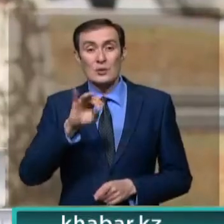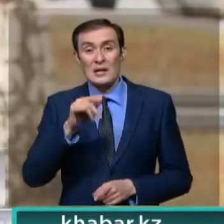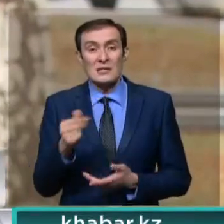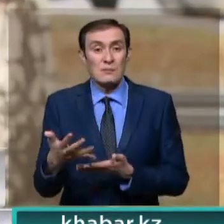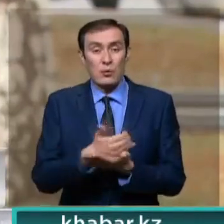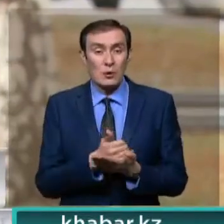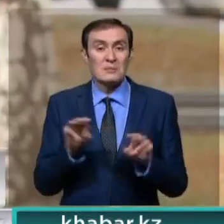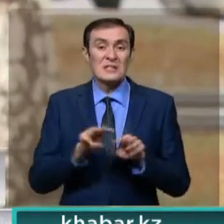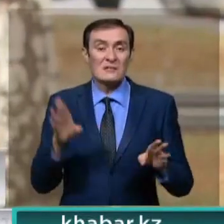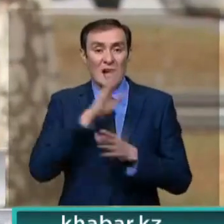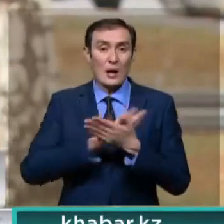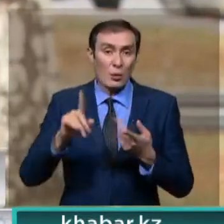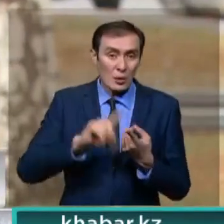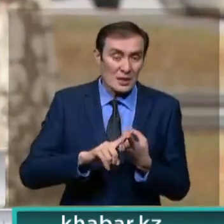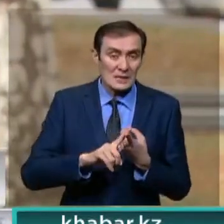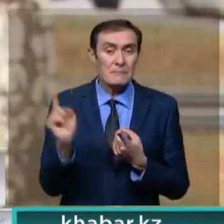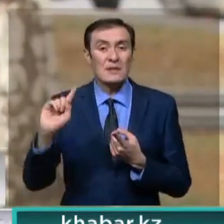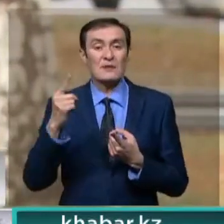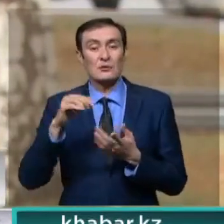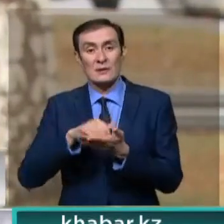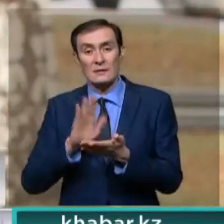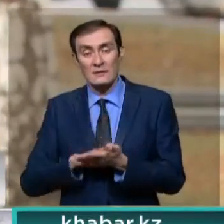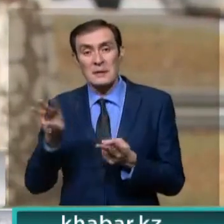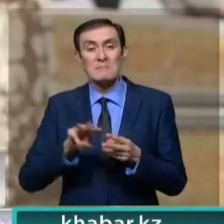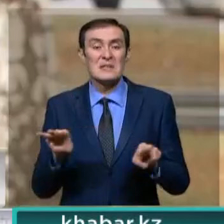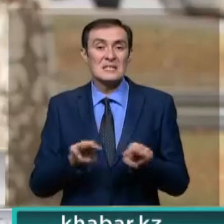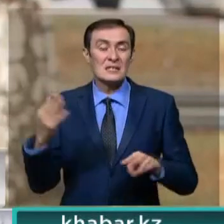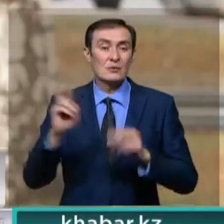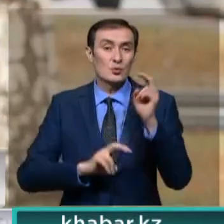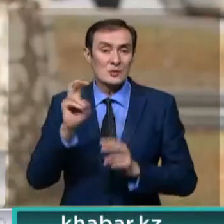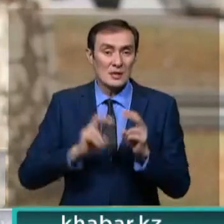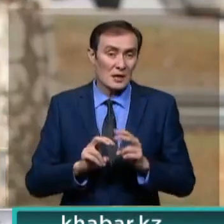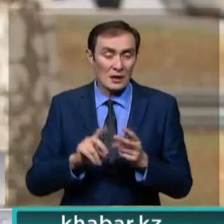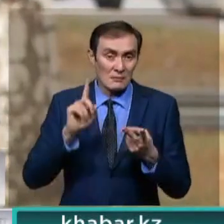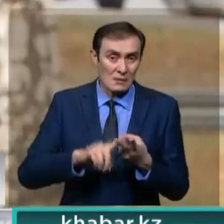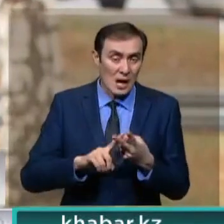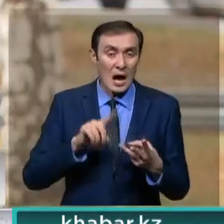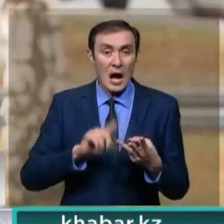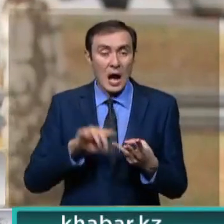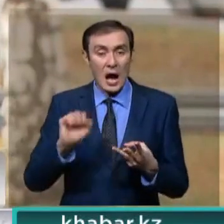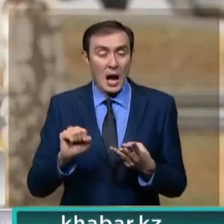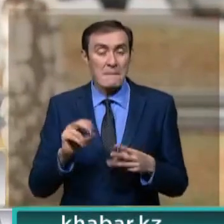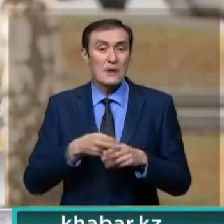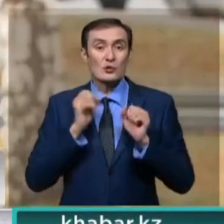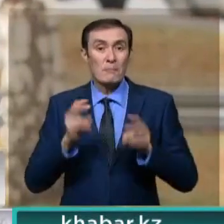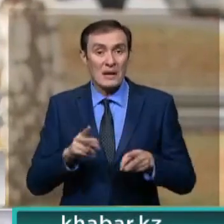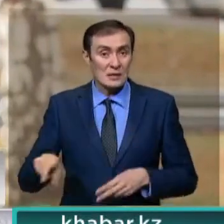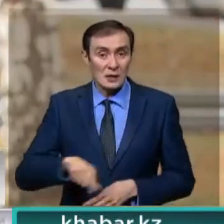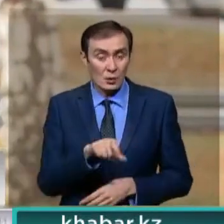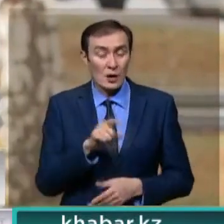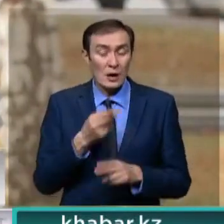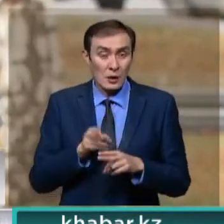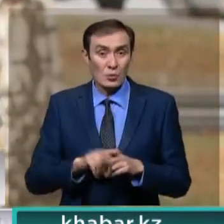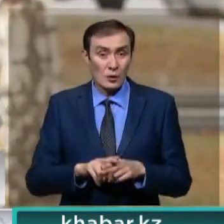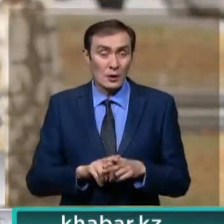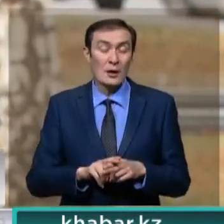Министерство экологии, у нас за первичную регистрацию авто отвечает Министерство индустрии и инновационного развития, а безопасность на дорогах, которые строят